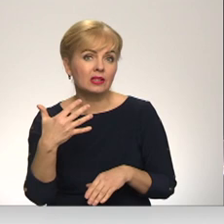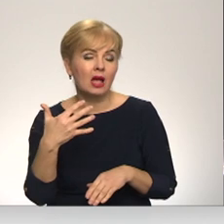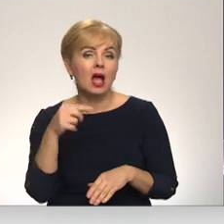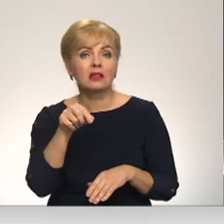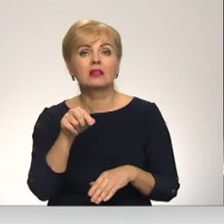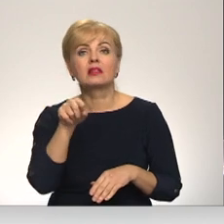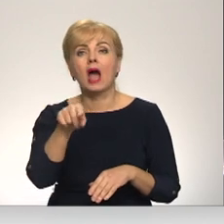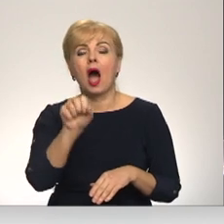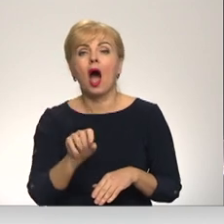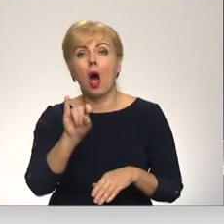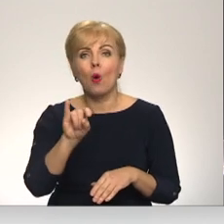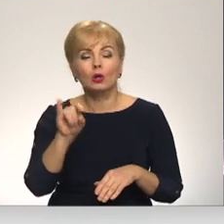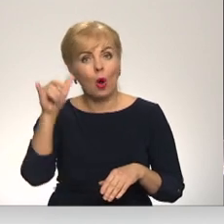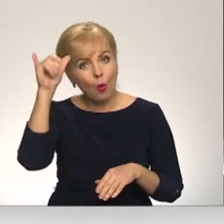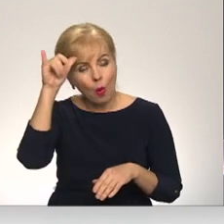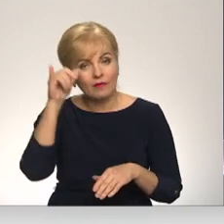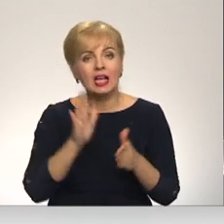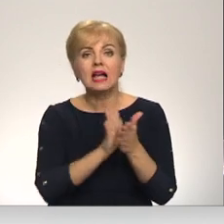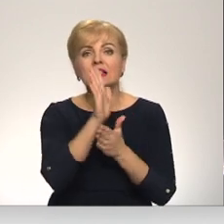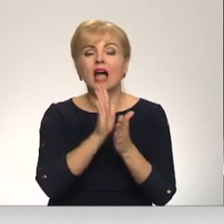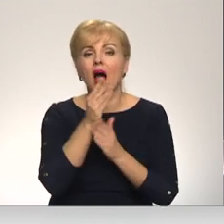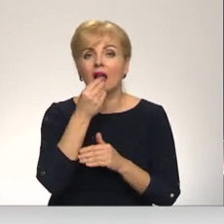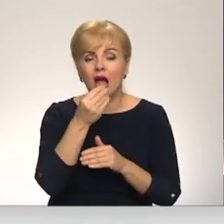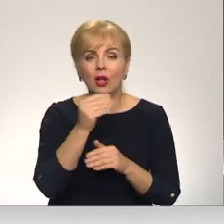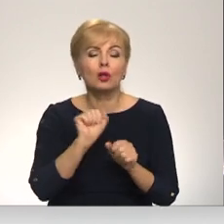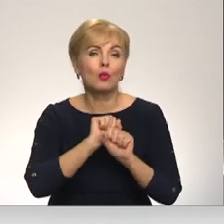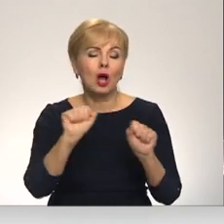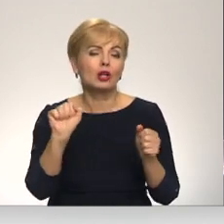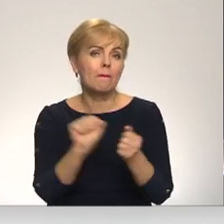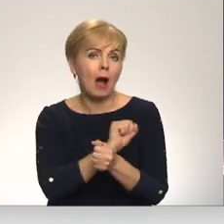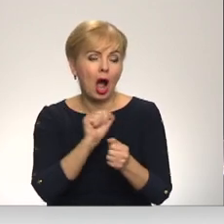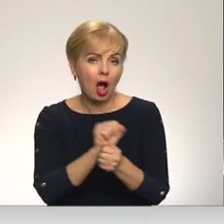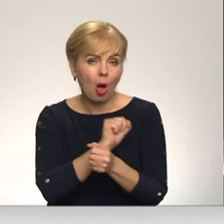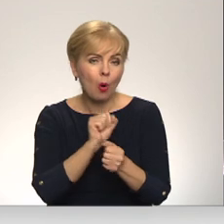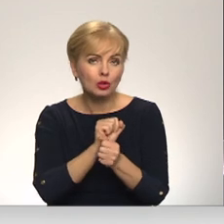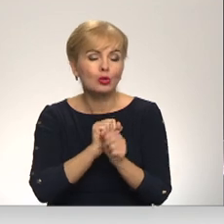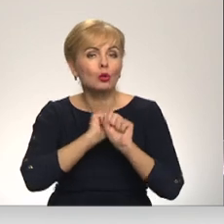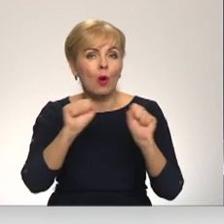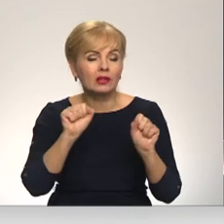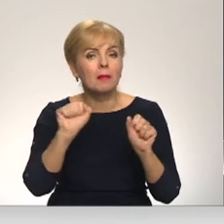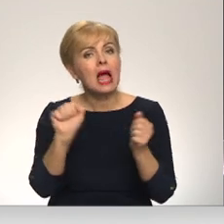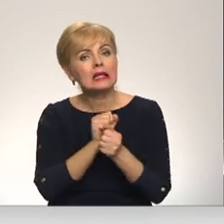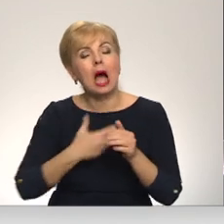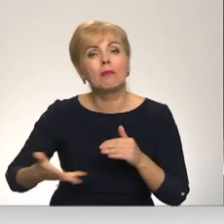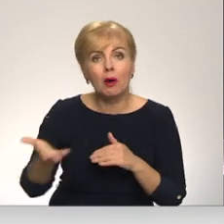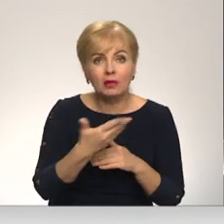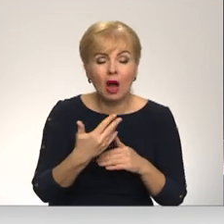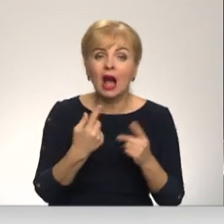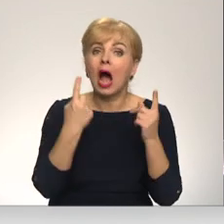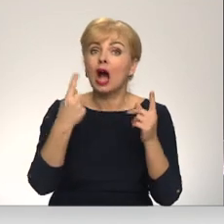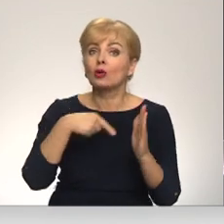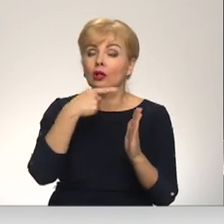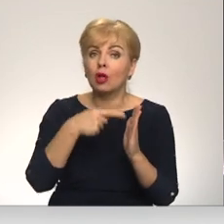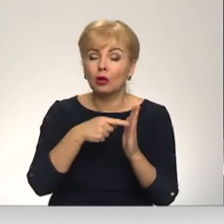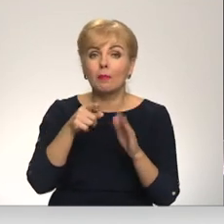taurgovis. Tie ir zālēdāji, kas nodrošina bioloģiskās daudzveidības saglabāšanu dabiskajās pļavās. Aktualizējot jautājumu par šo